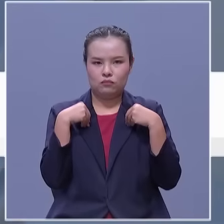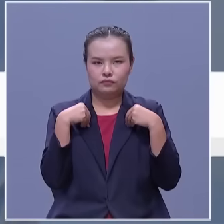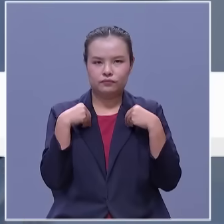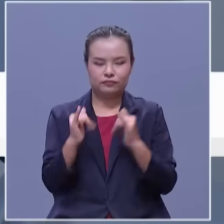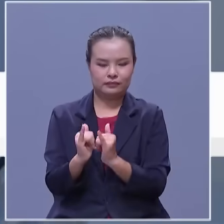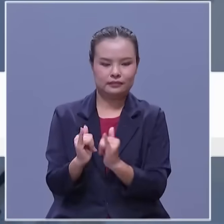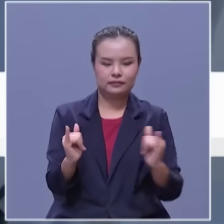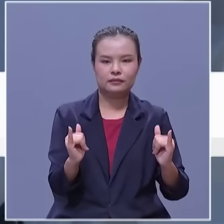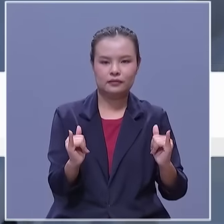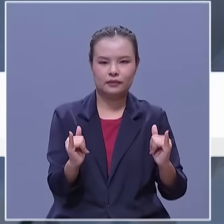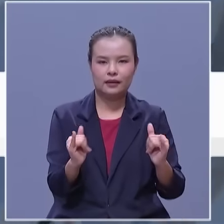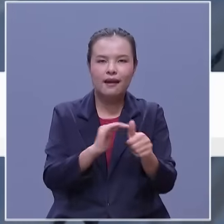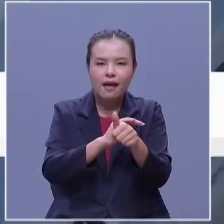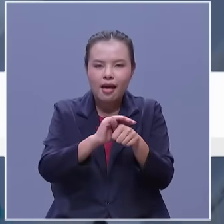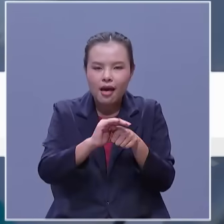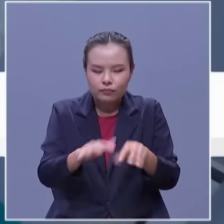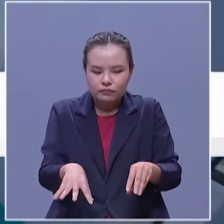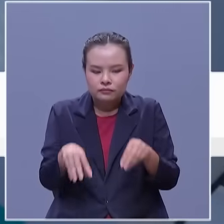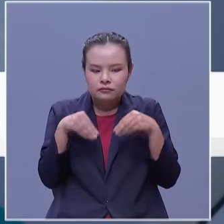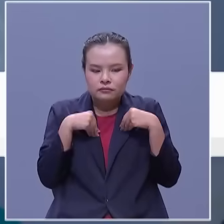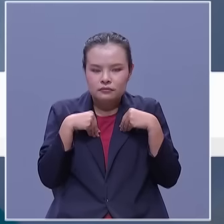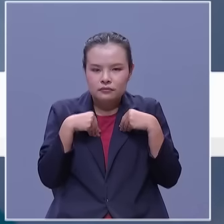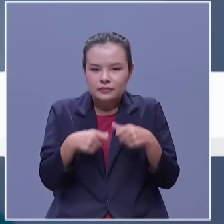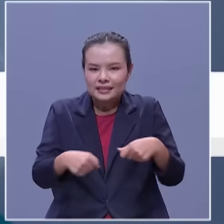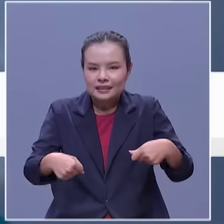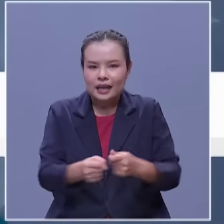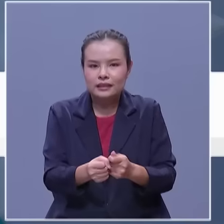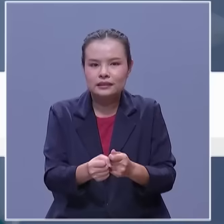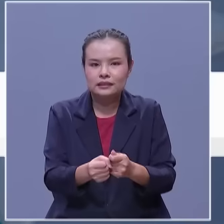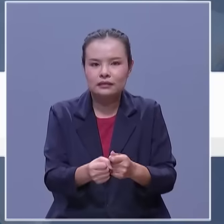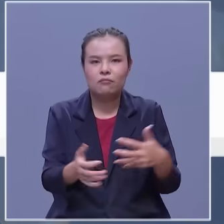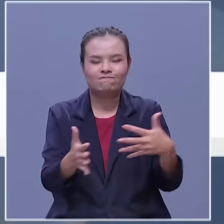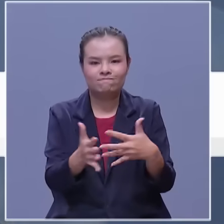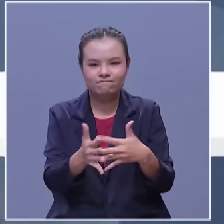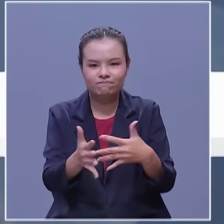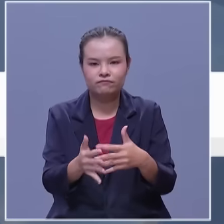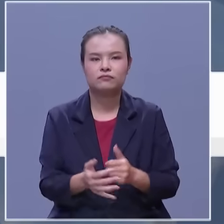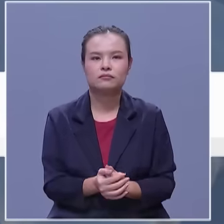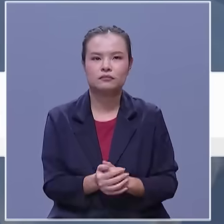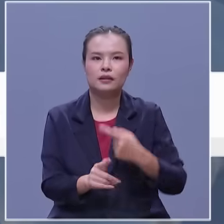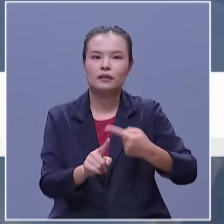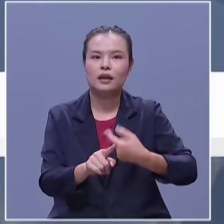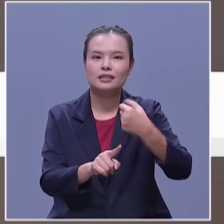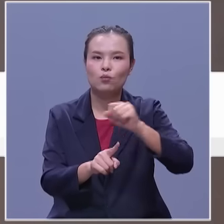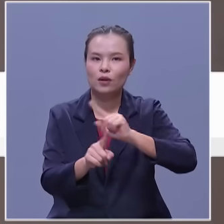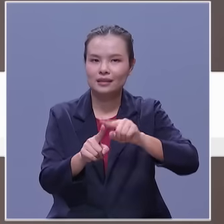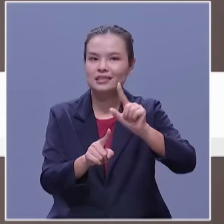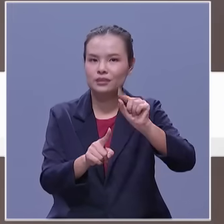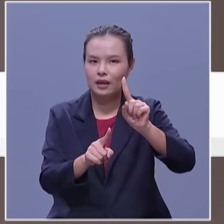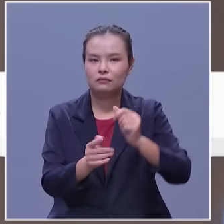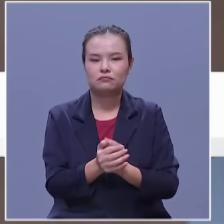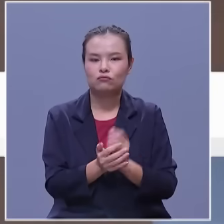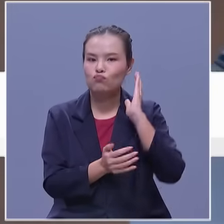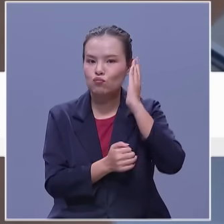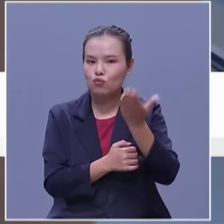รวมฉะนั้นทำอะไรต้องทำแบบเหมือนซ่อนๆหน่อยแต่ว่าใช้ครีมตัดไม่สำเร็จอ่ะพอวันรุ่งขึ้น 21ตุลาคมเสียแป้งบอก